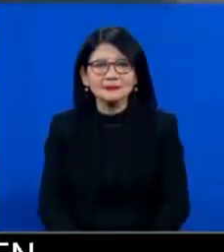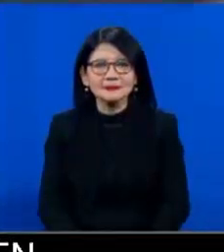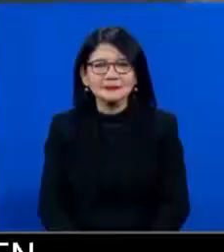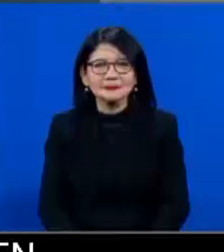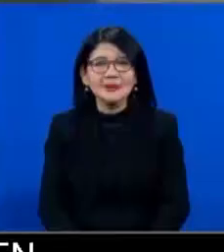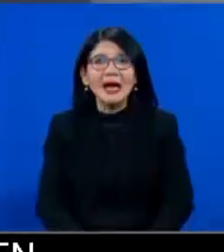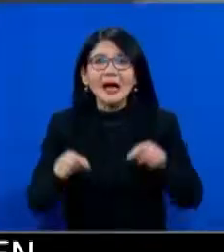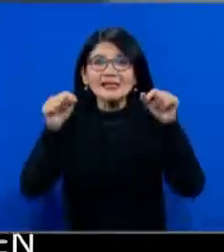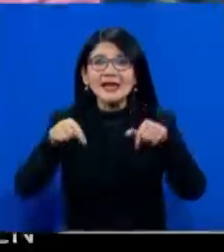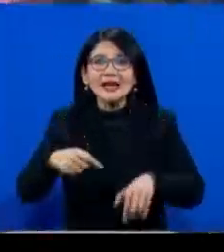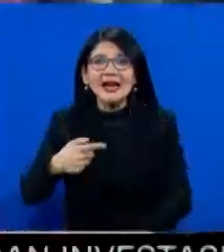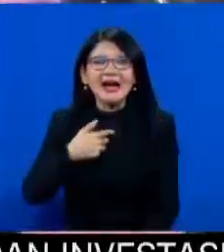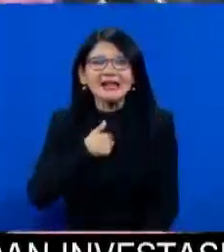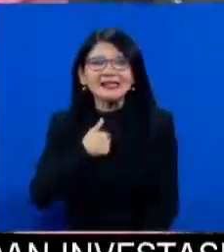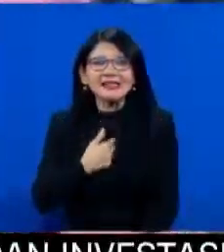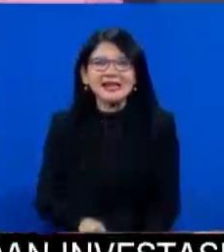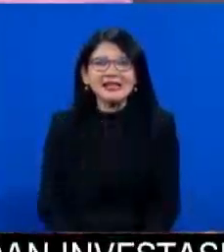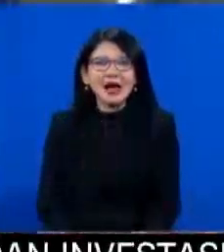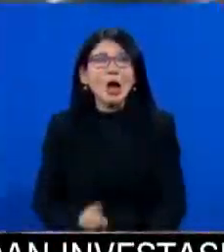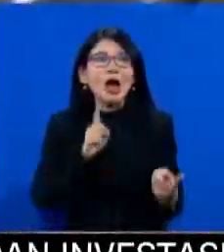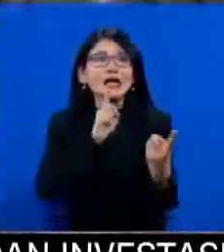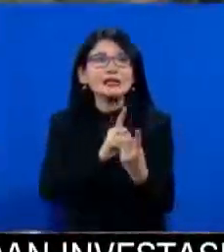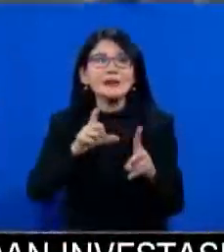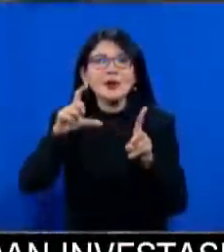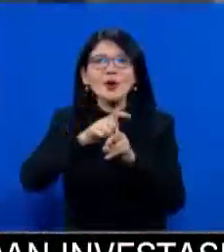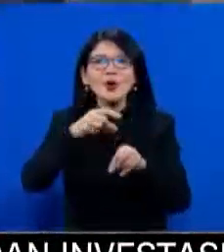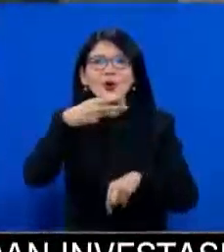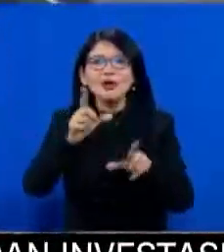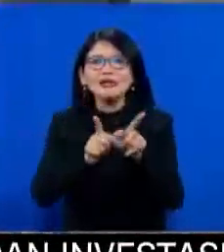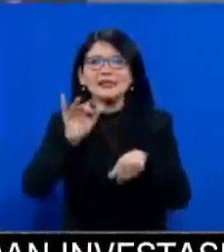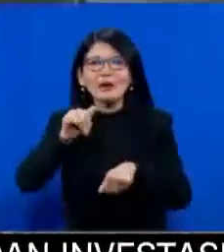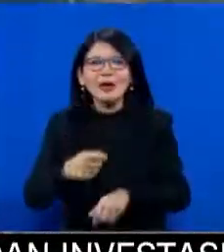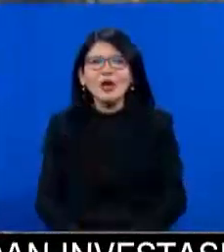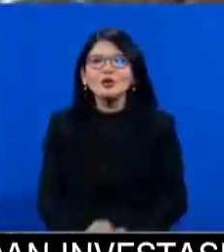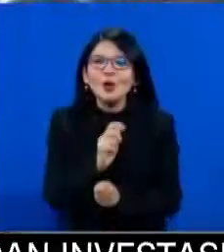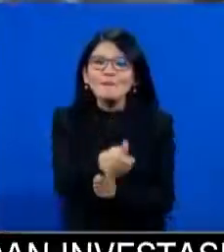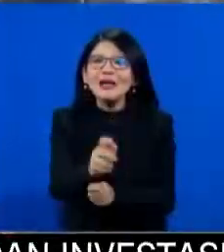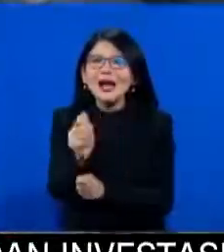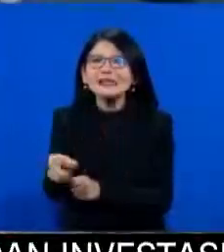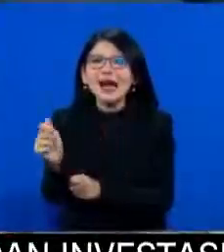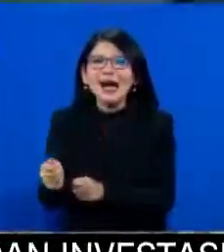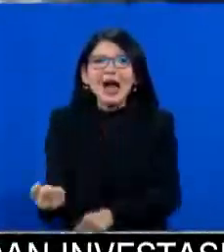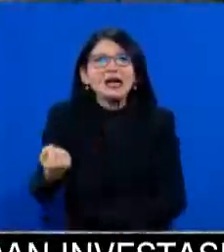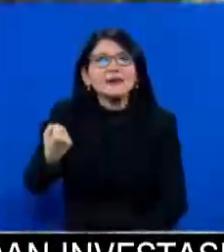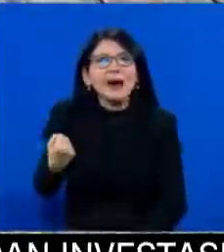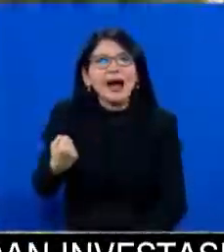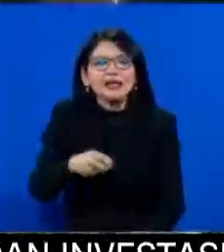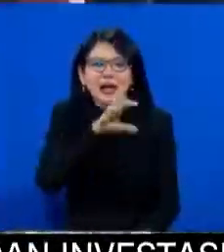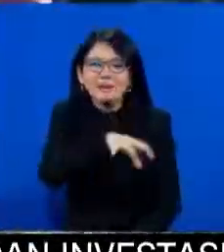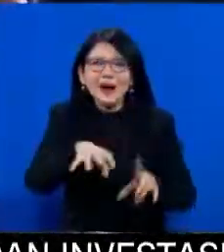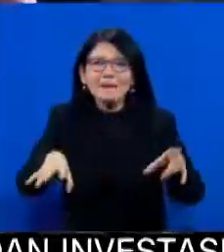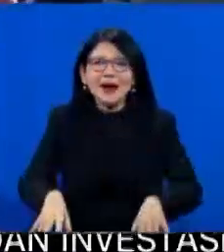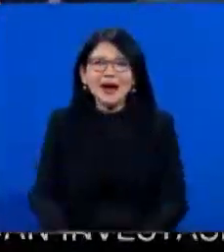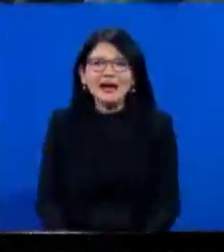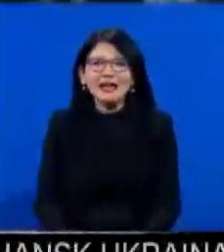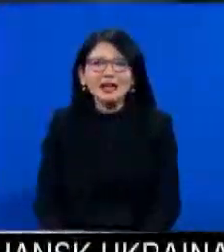Kali ini saya membantu pemilik usaha ini, Dewi Ahmad, berbelanja bahan-bahannya di pasar. Ah, udah